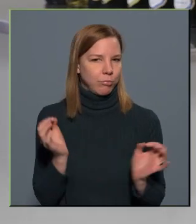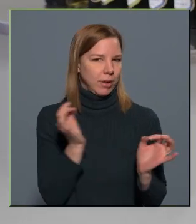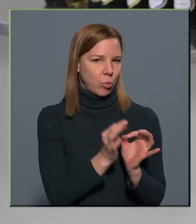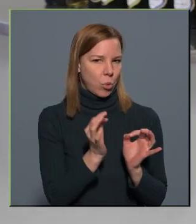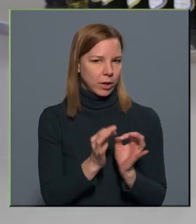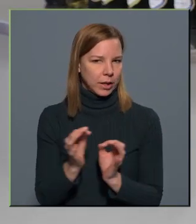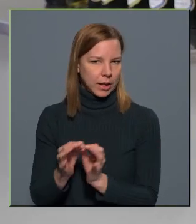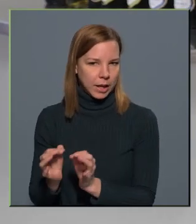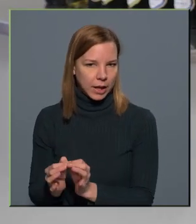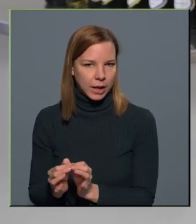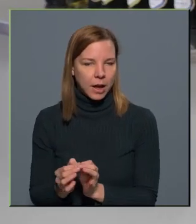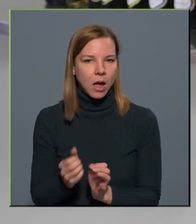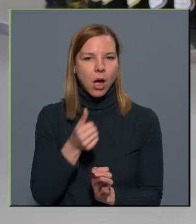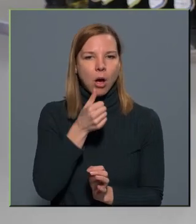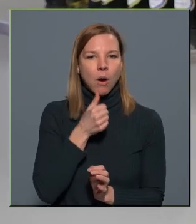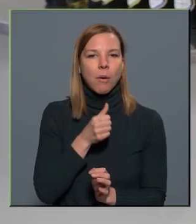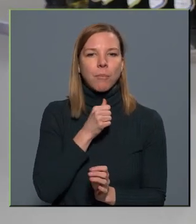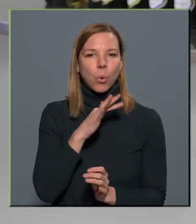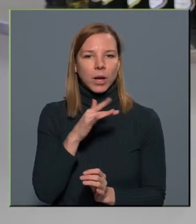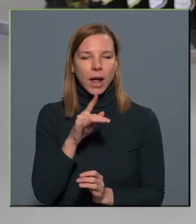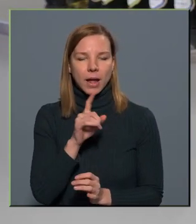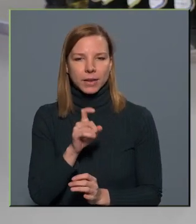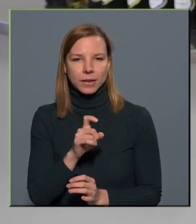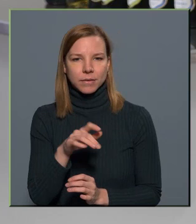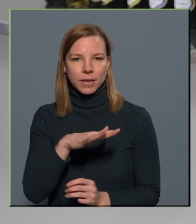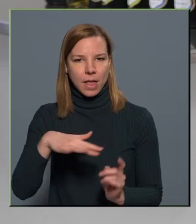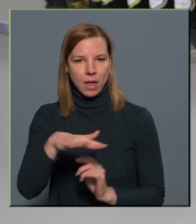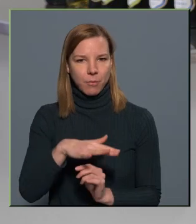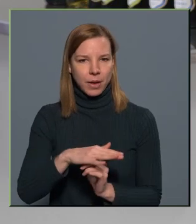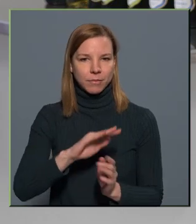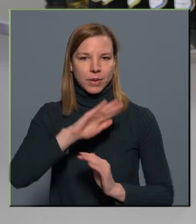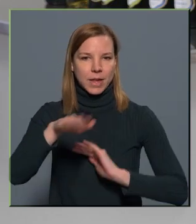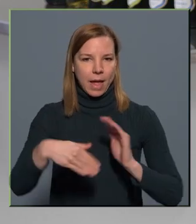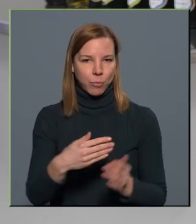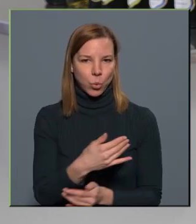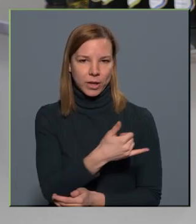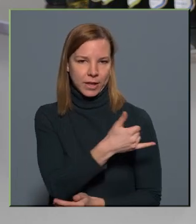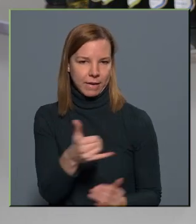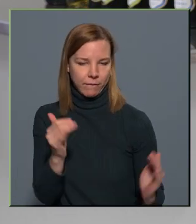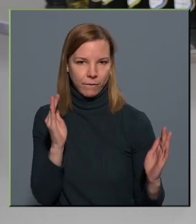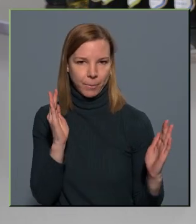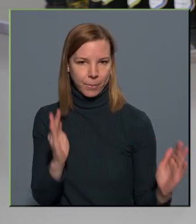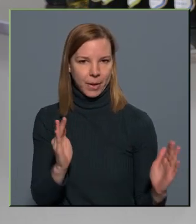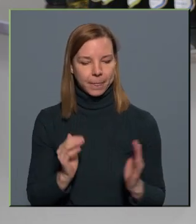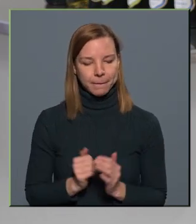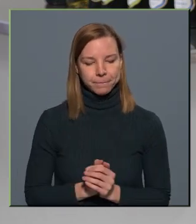a Pongrásztelepen az elmúlt tehát az legutóbbi az idei